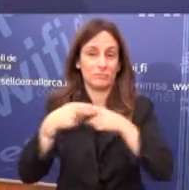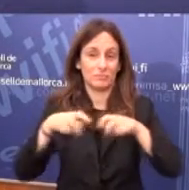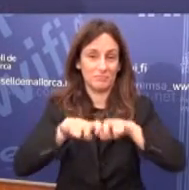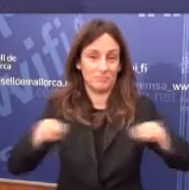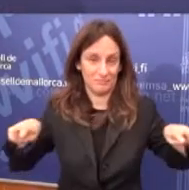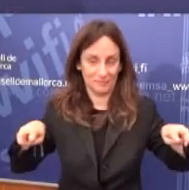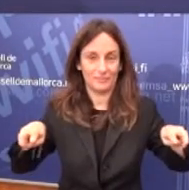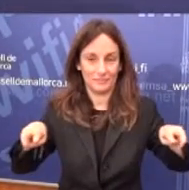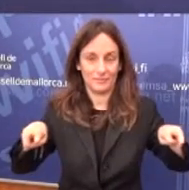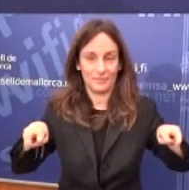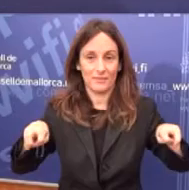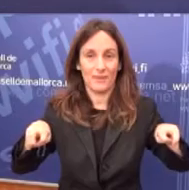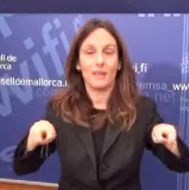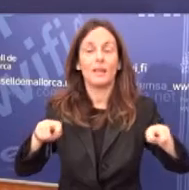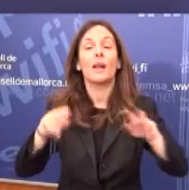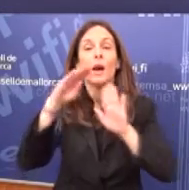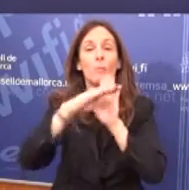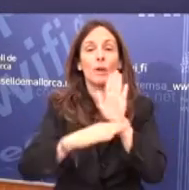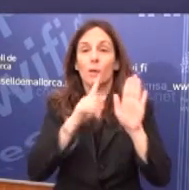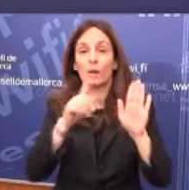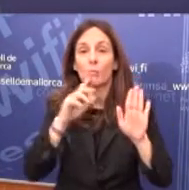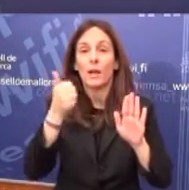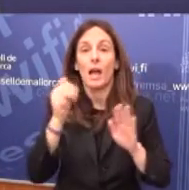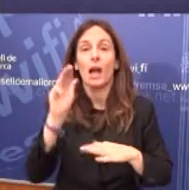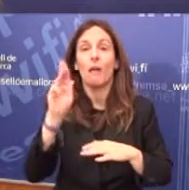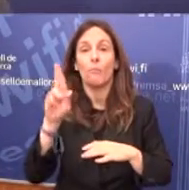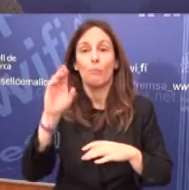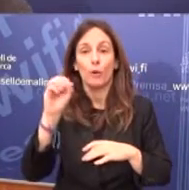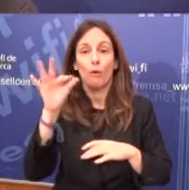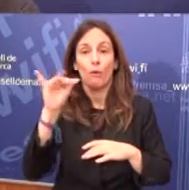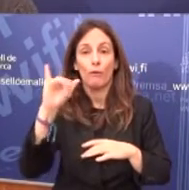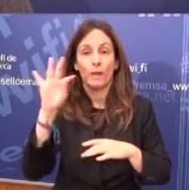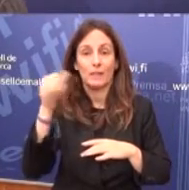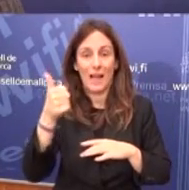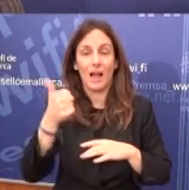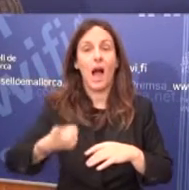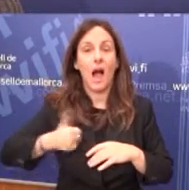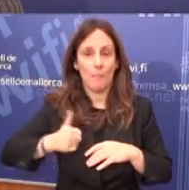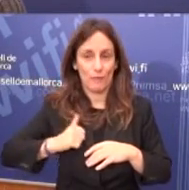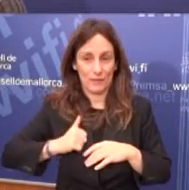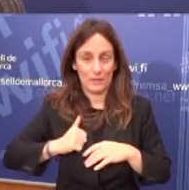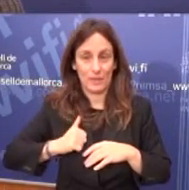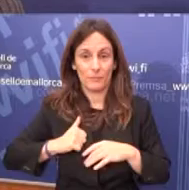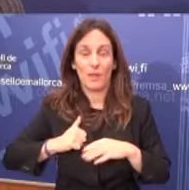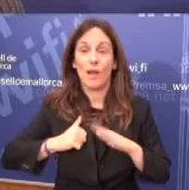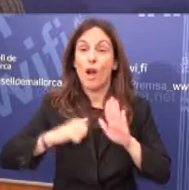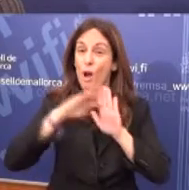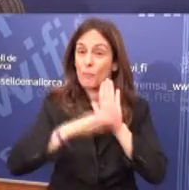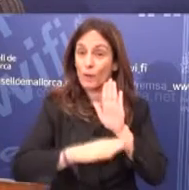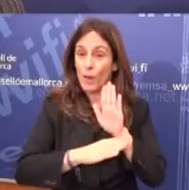programa Aprofita, que duim a terme el Consell Insular de Mallorca juntament amb Eroski. I jo